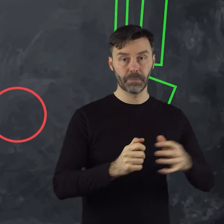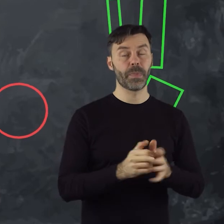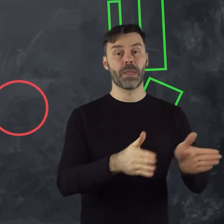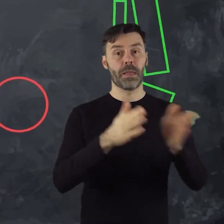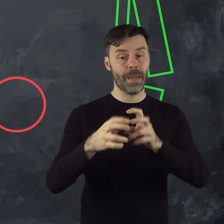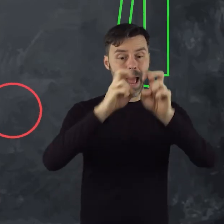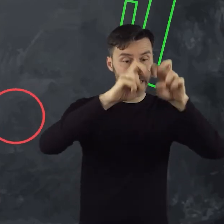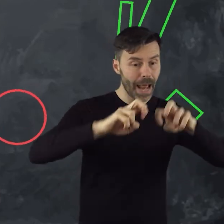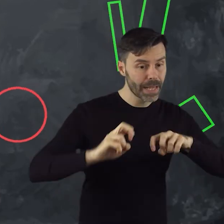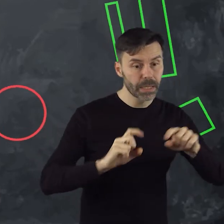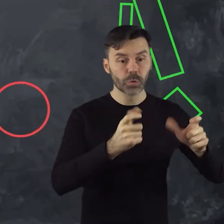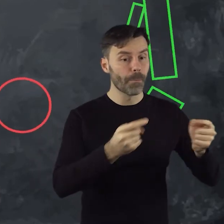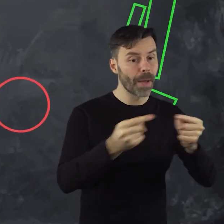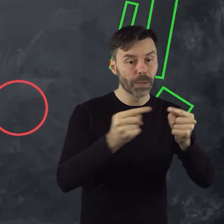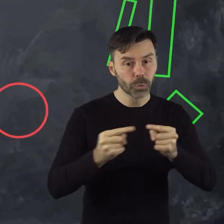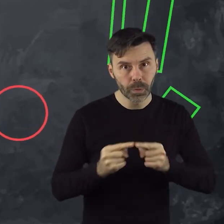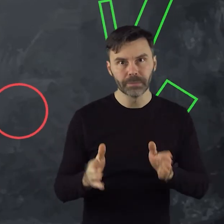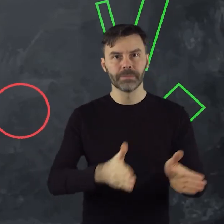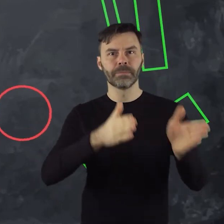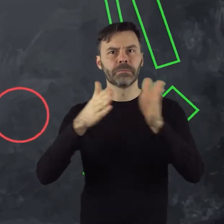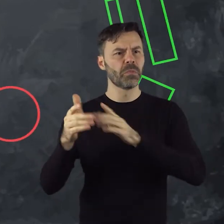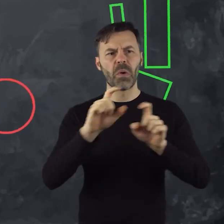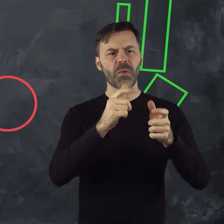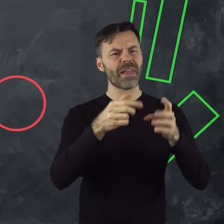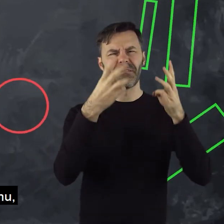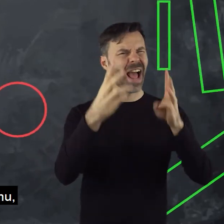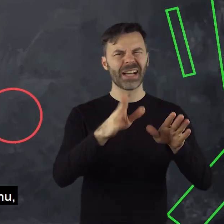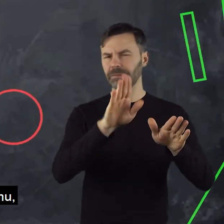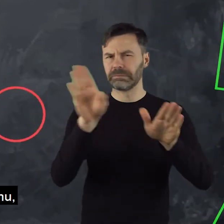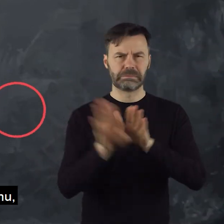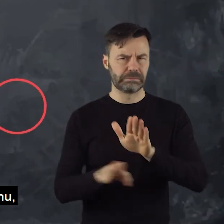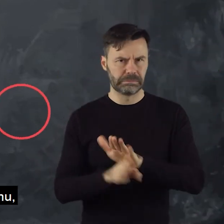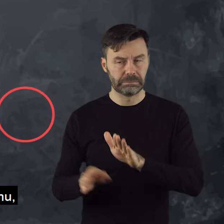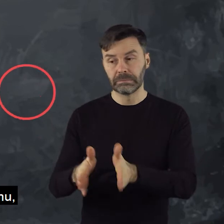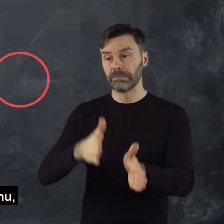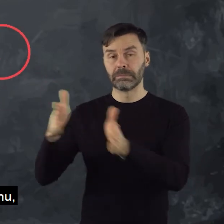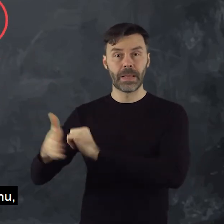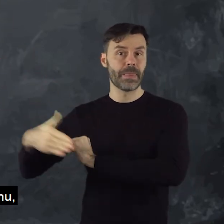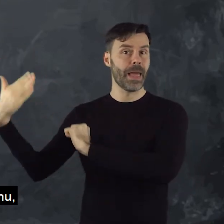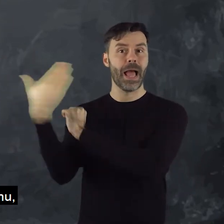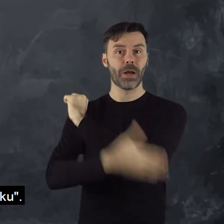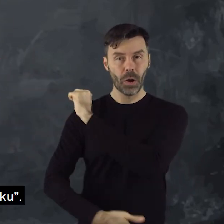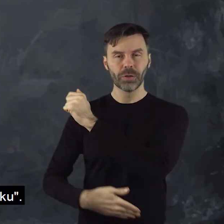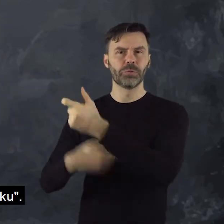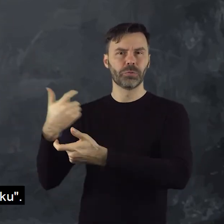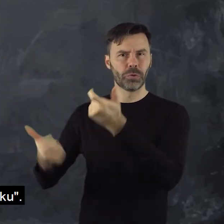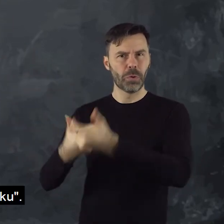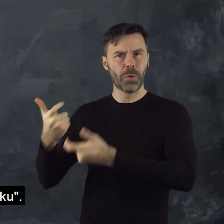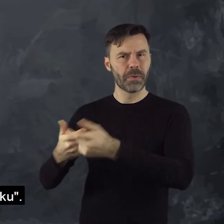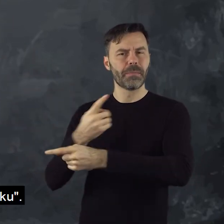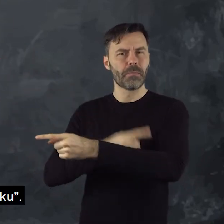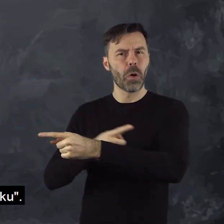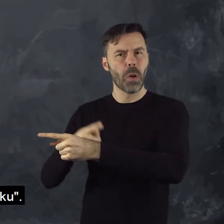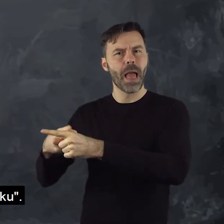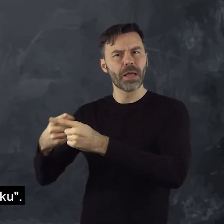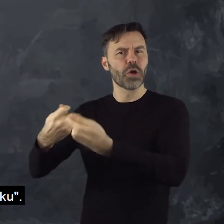składowe, analizy, czyli szukania prawidłowości, abstrahowania, czyli eliminowania nieistotnych danych i tworzenia algorytmu, czyli